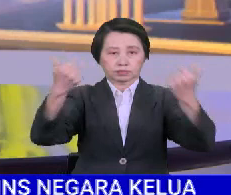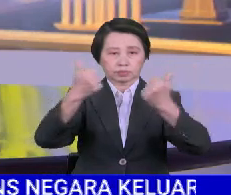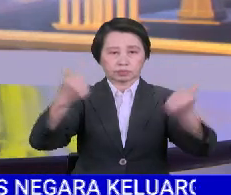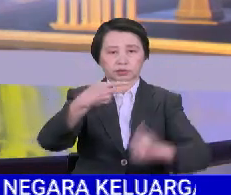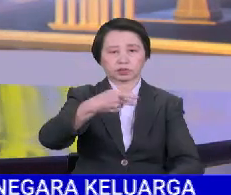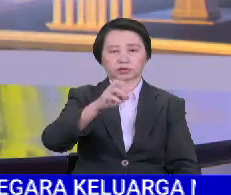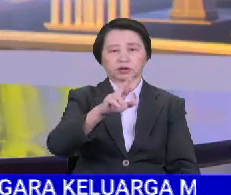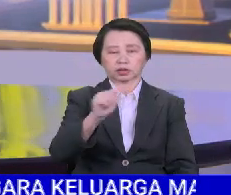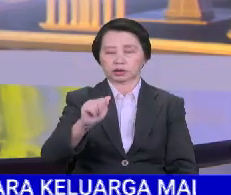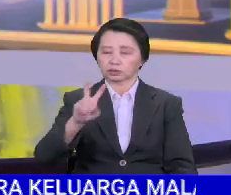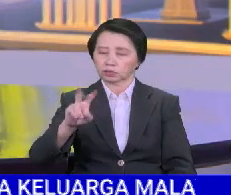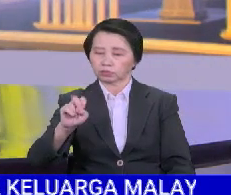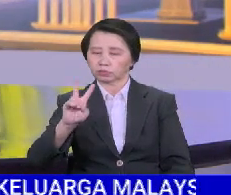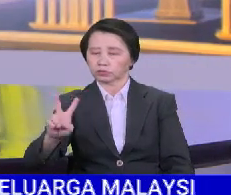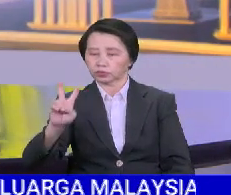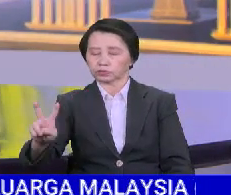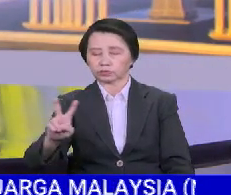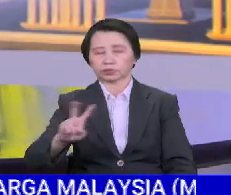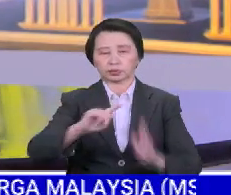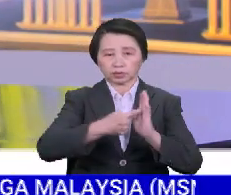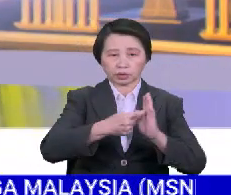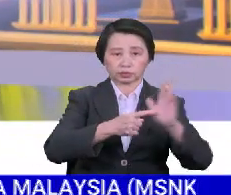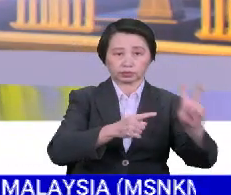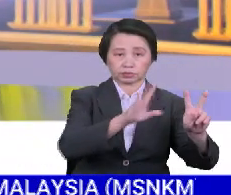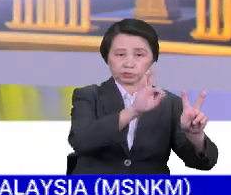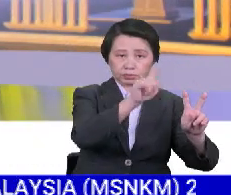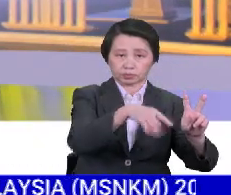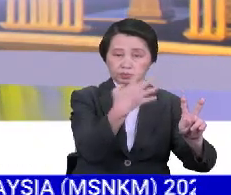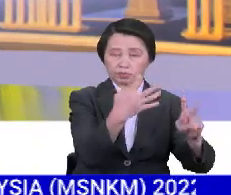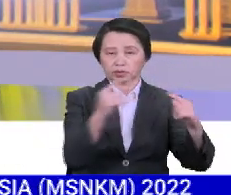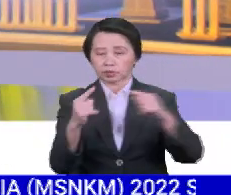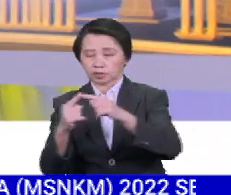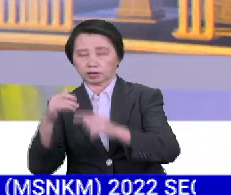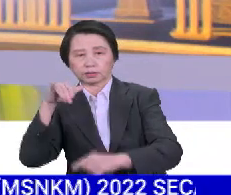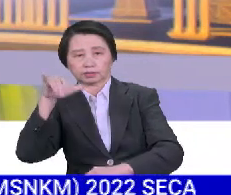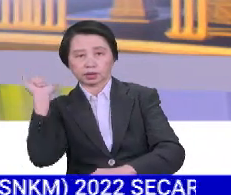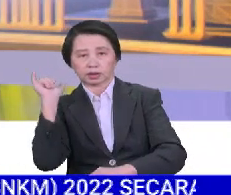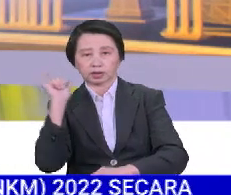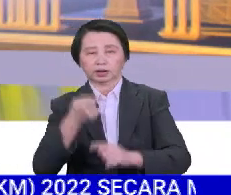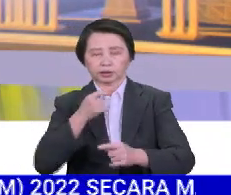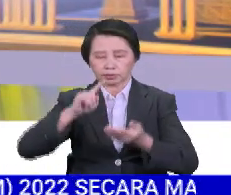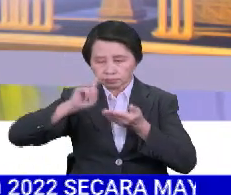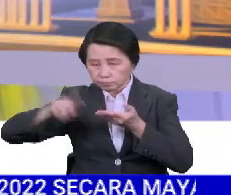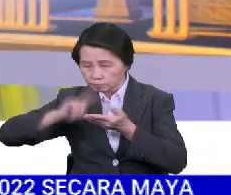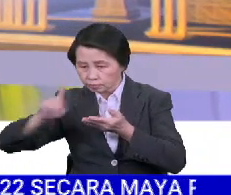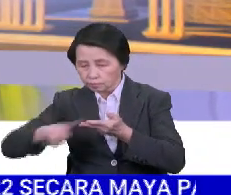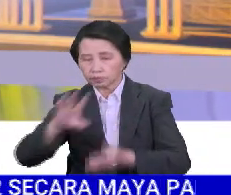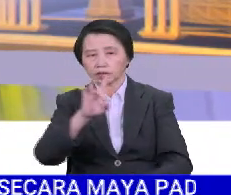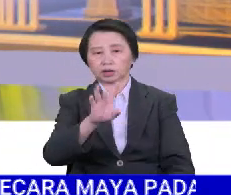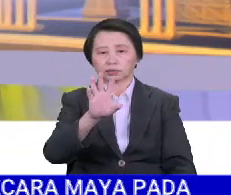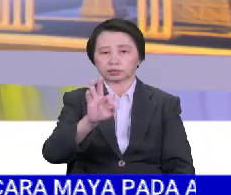HRA 2022 yang dilaksana mulai 29 April lalu hingga semalam. Ia hasil pemeriksaan ke atas